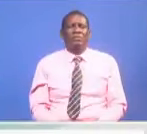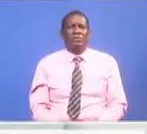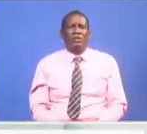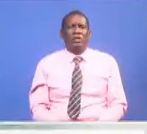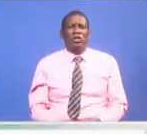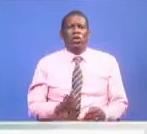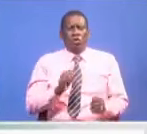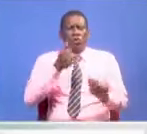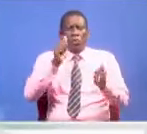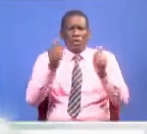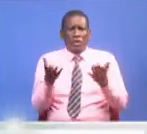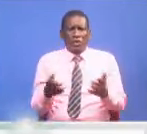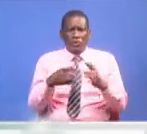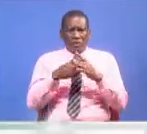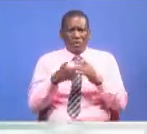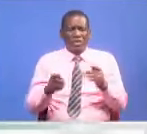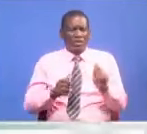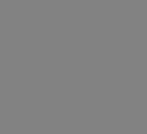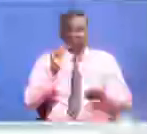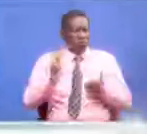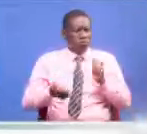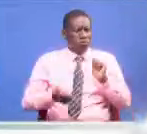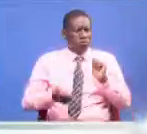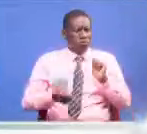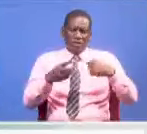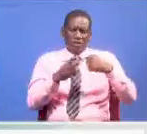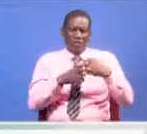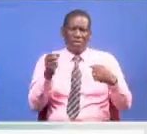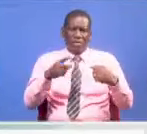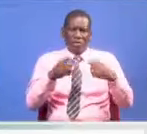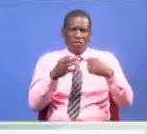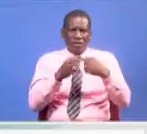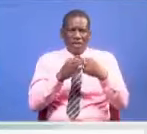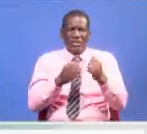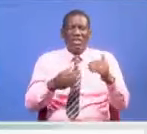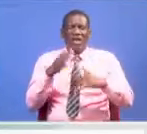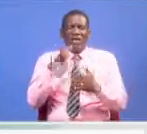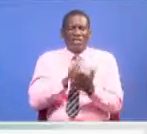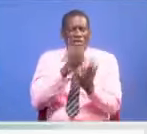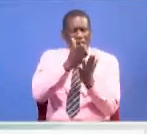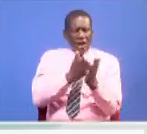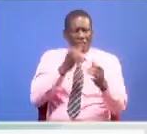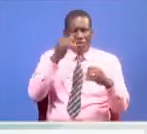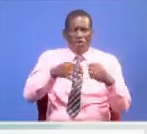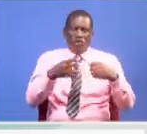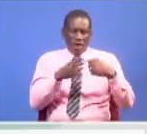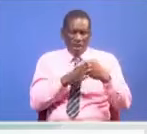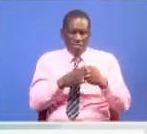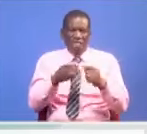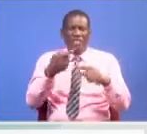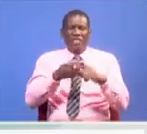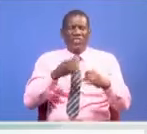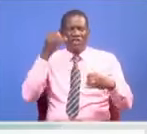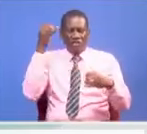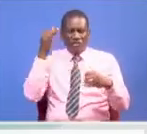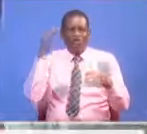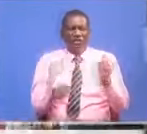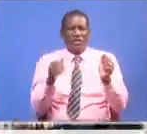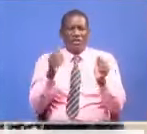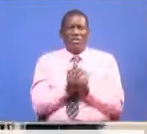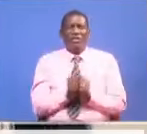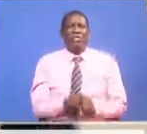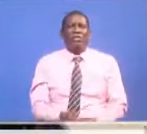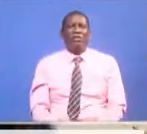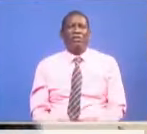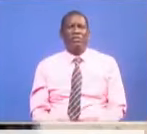1 sekunde 41.56. wanariadha hawa wataanza kutifua kivumbi tarehe 7 Agosti, kisha nusu finali tarehe 9, halafu finali tarehe